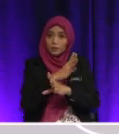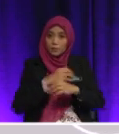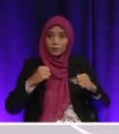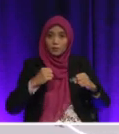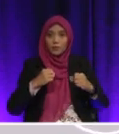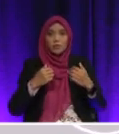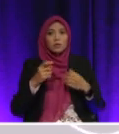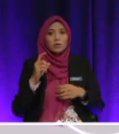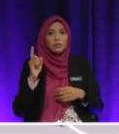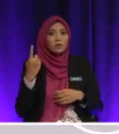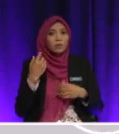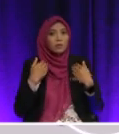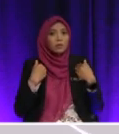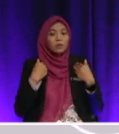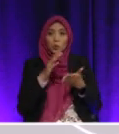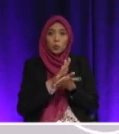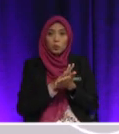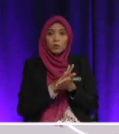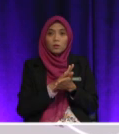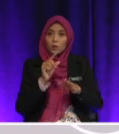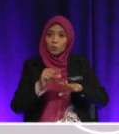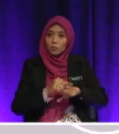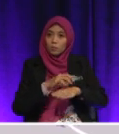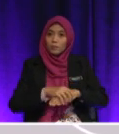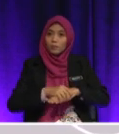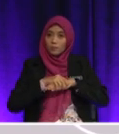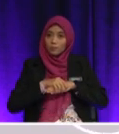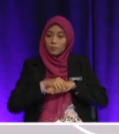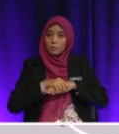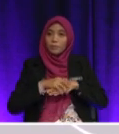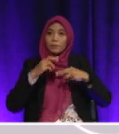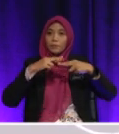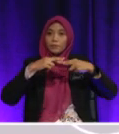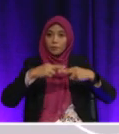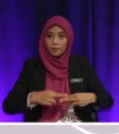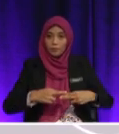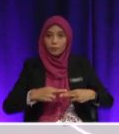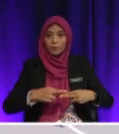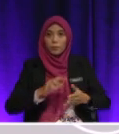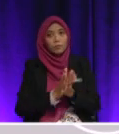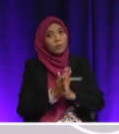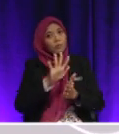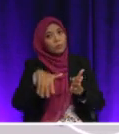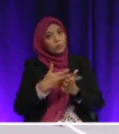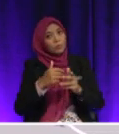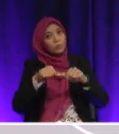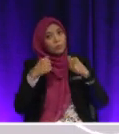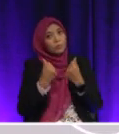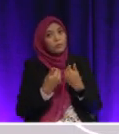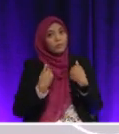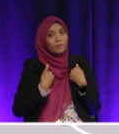menggunakan bahasa sekolah Inggris sebagai bahasa pengantar jadi semua kaum atau berada di sekolah tersebut Oke